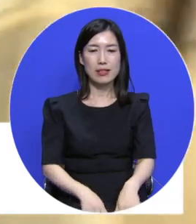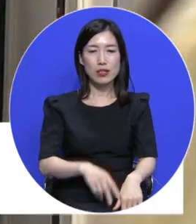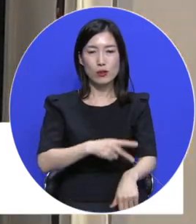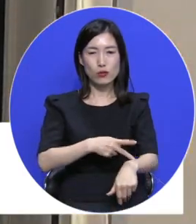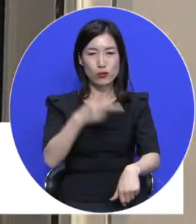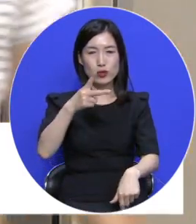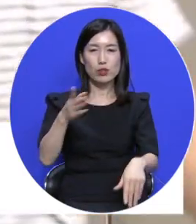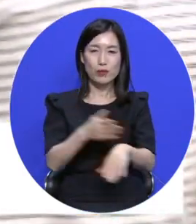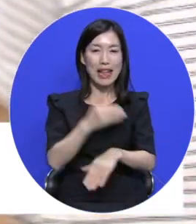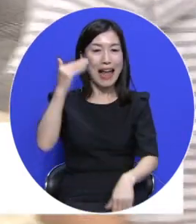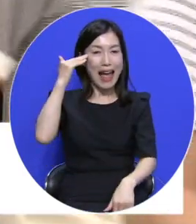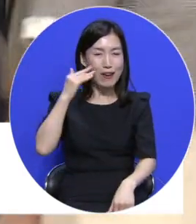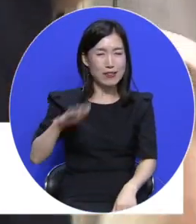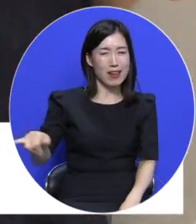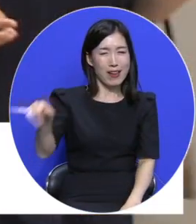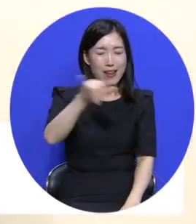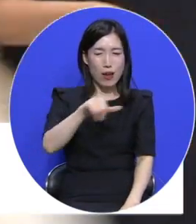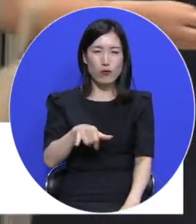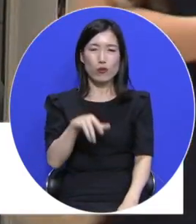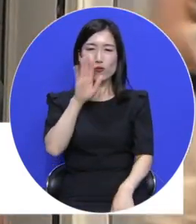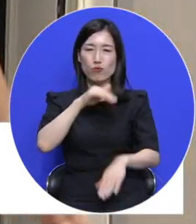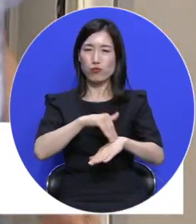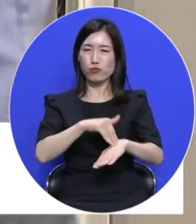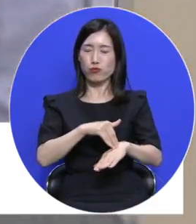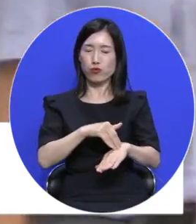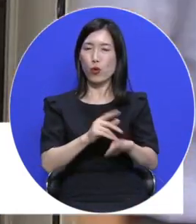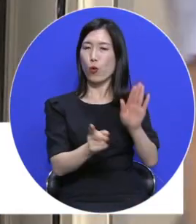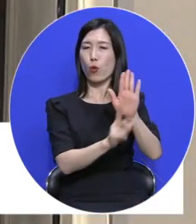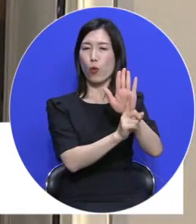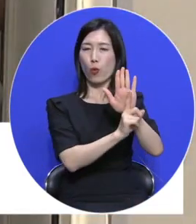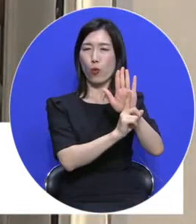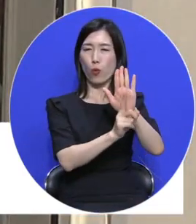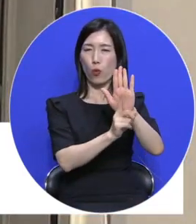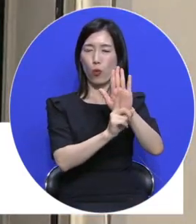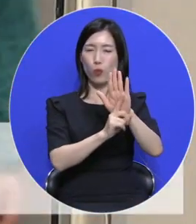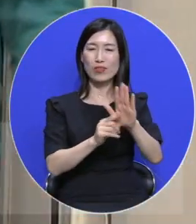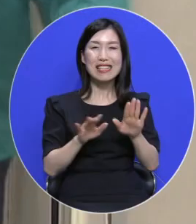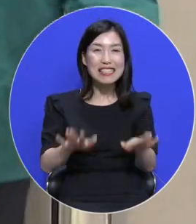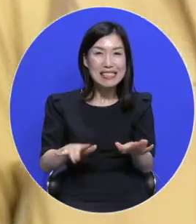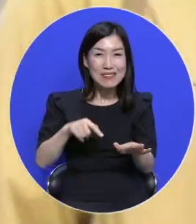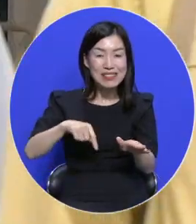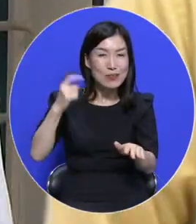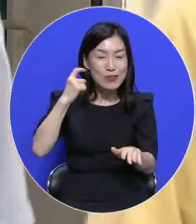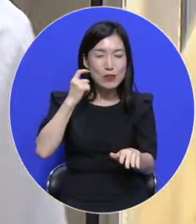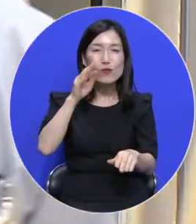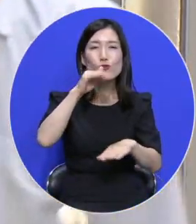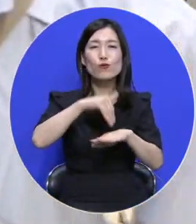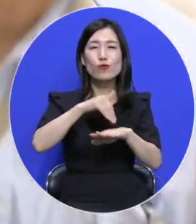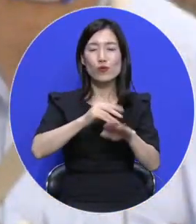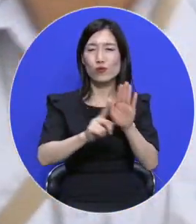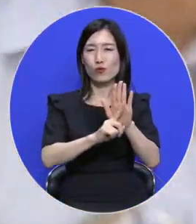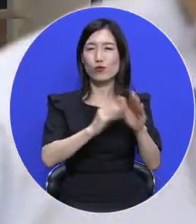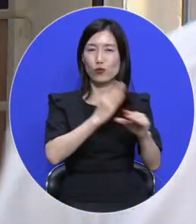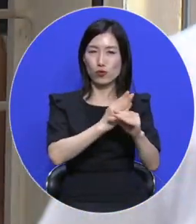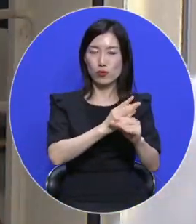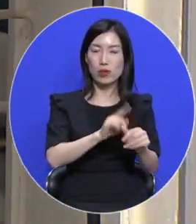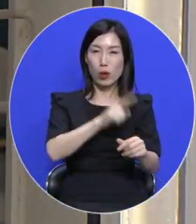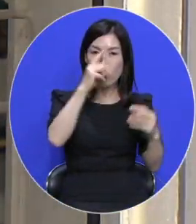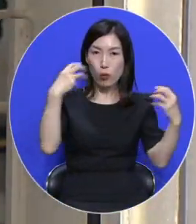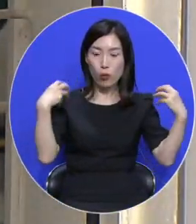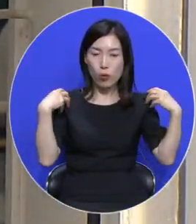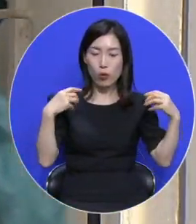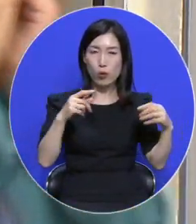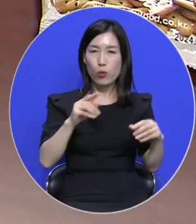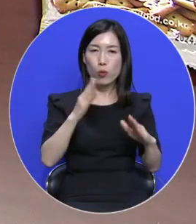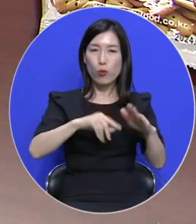훈련 공습 경보를 발령합니다. 이 방송은 훈련 상황입니다. 안전모를 쓴 직원들이